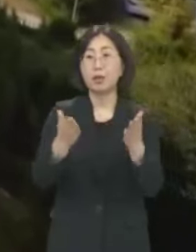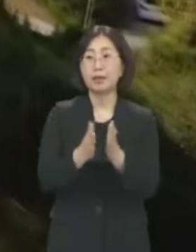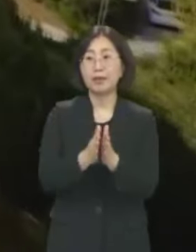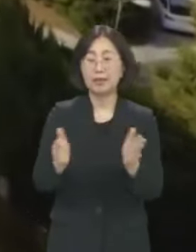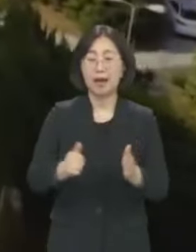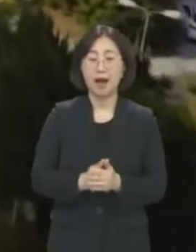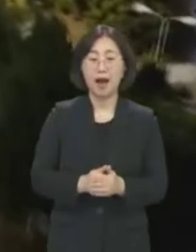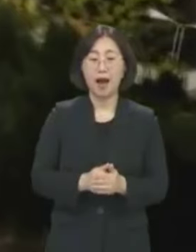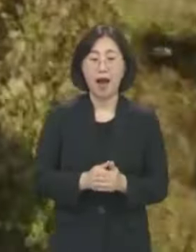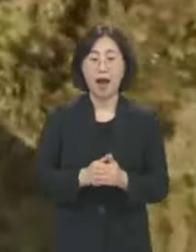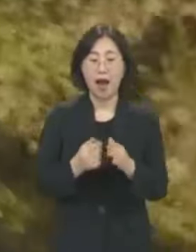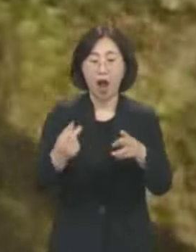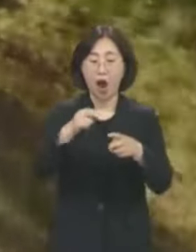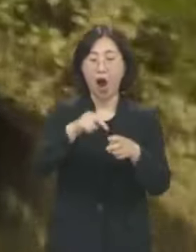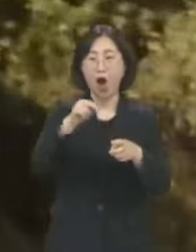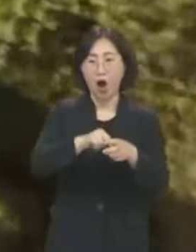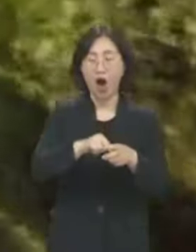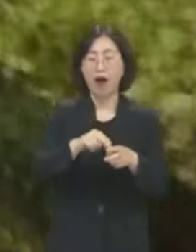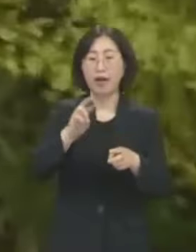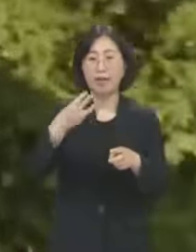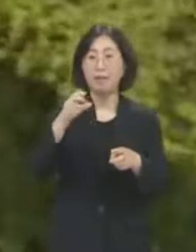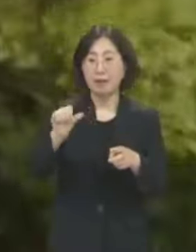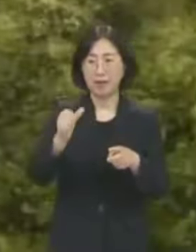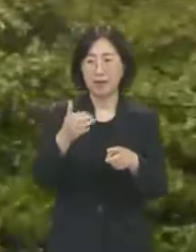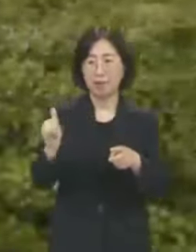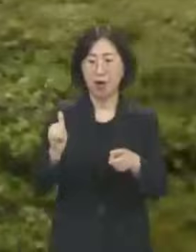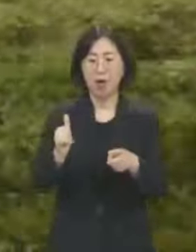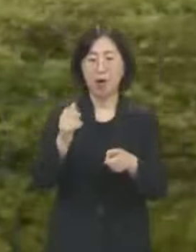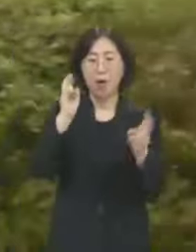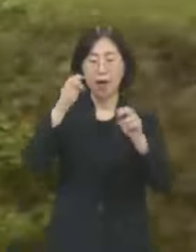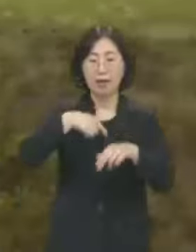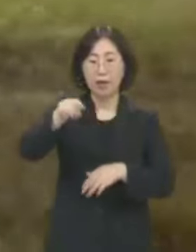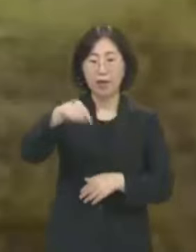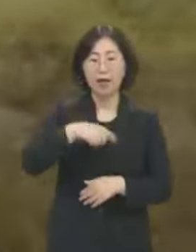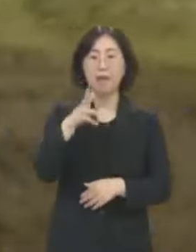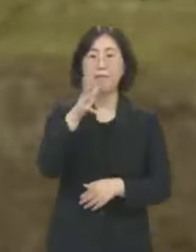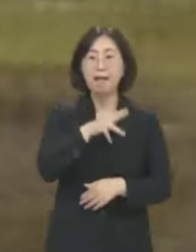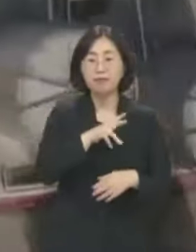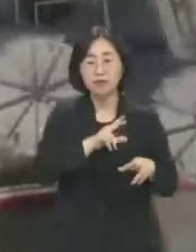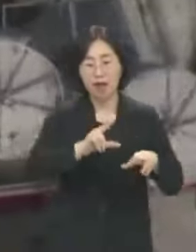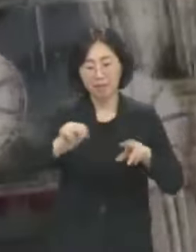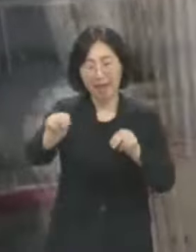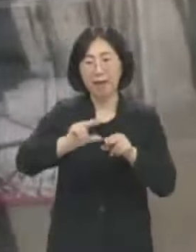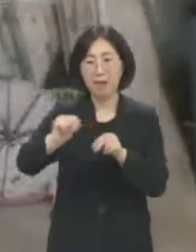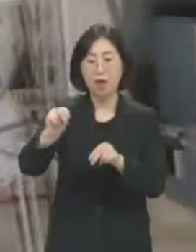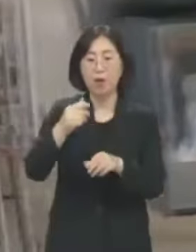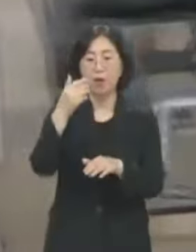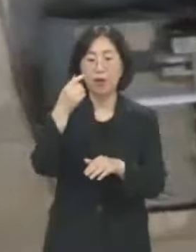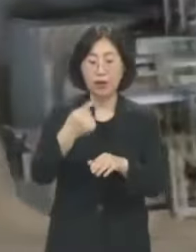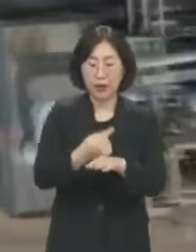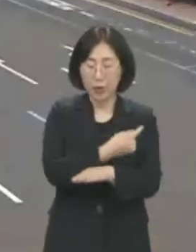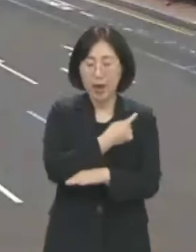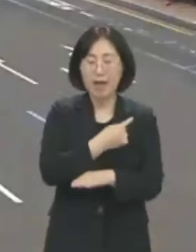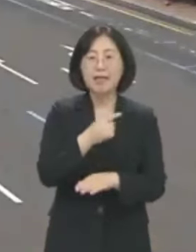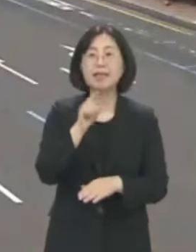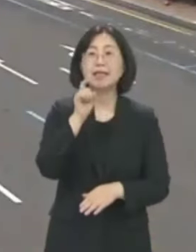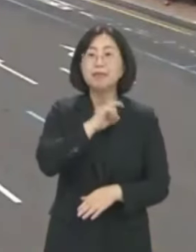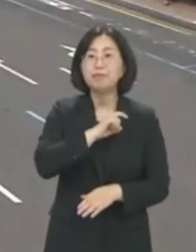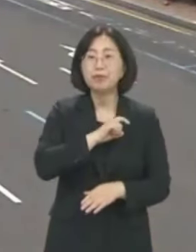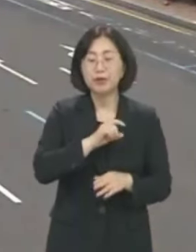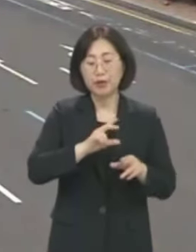번에 305명까지 탑승 가능하며 출퇴근 시간은 8분 간격으로, 나머지는 약 10분 간격으로